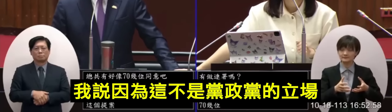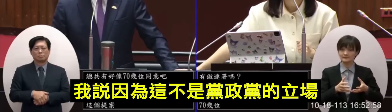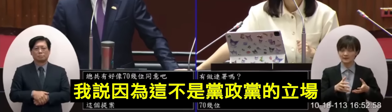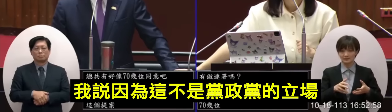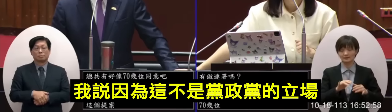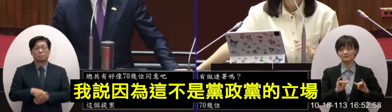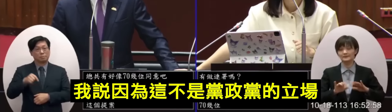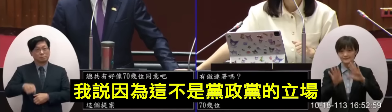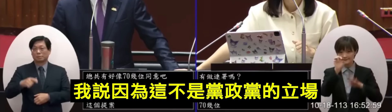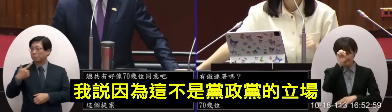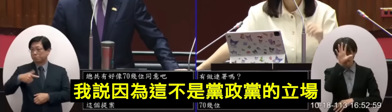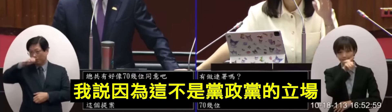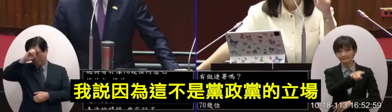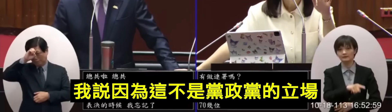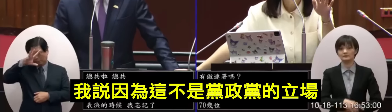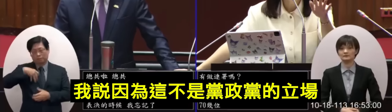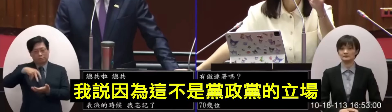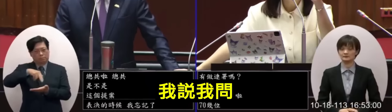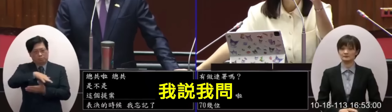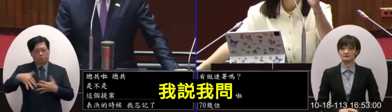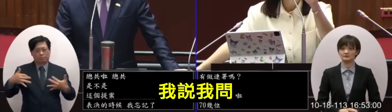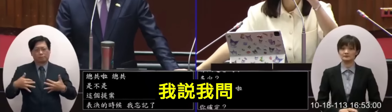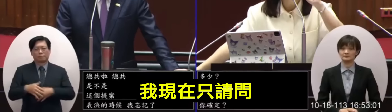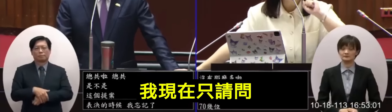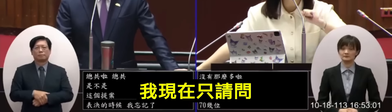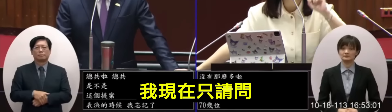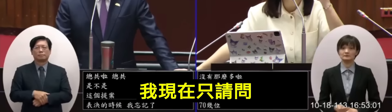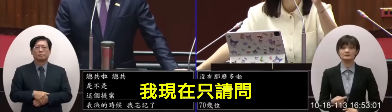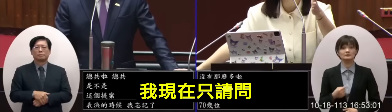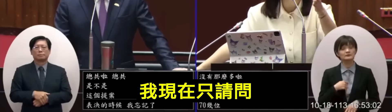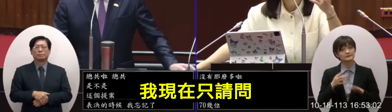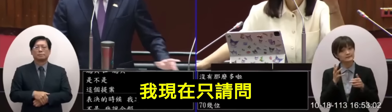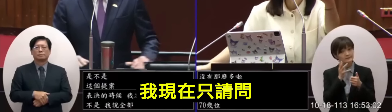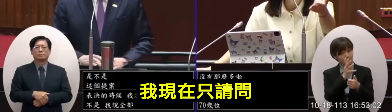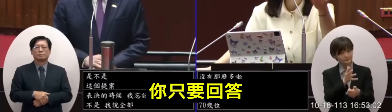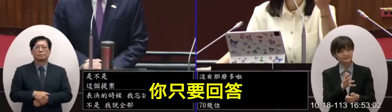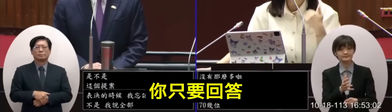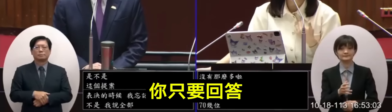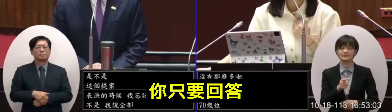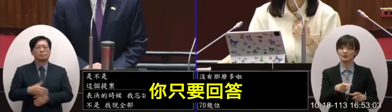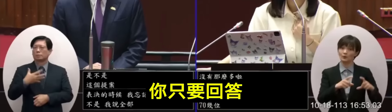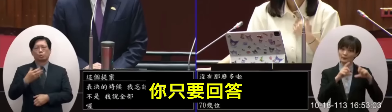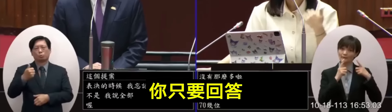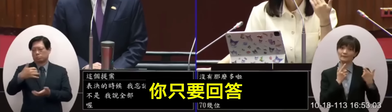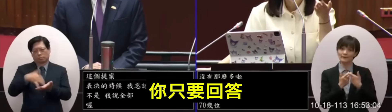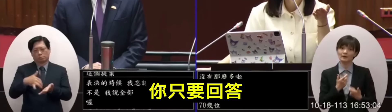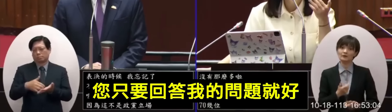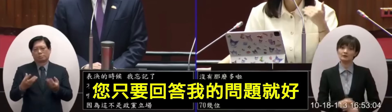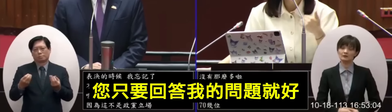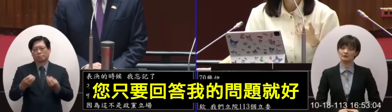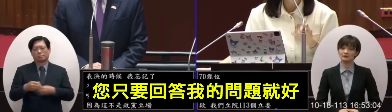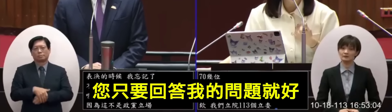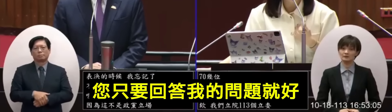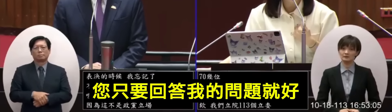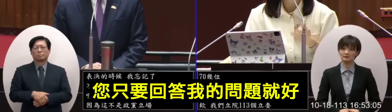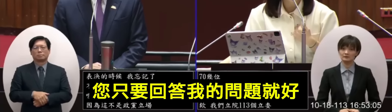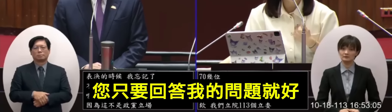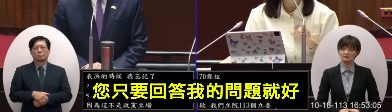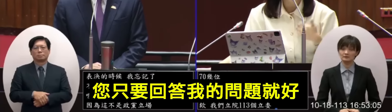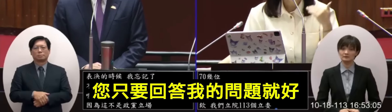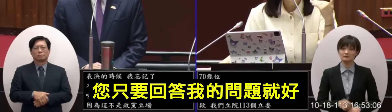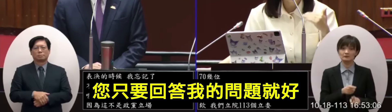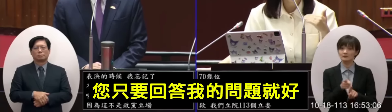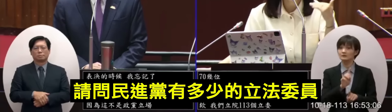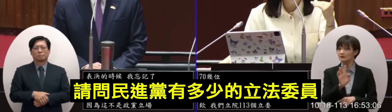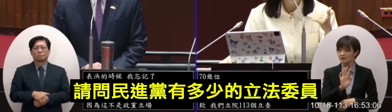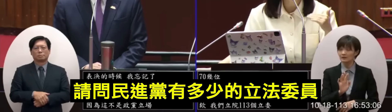我说，因为这不是党政党的立场。 我说，我现在只请问，你只要回答我的，您只要回答我的问题